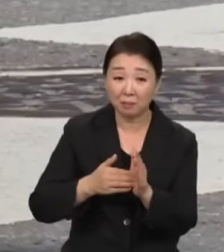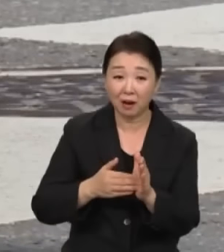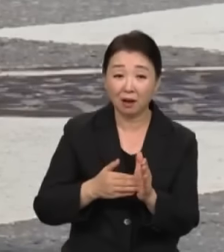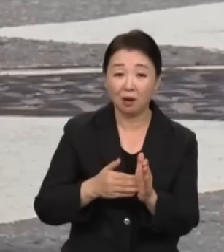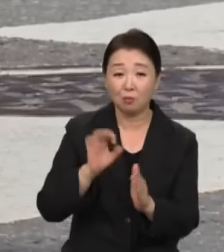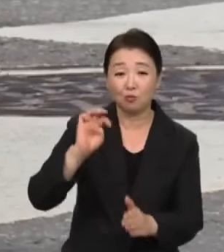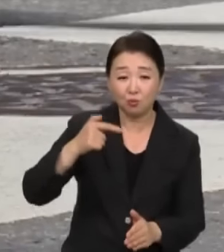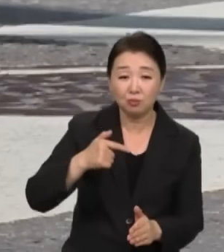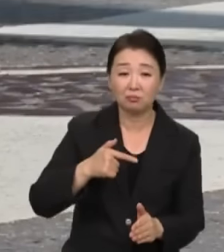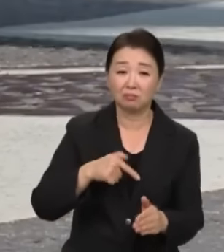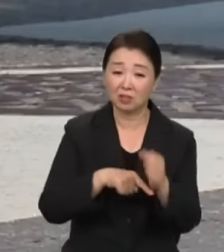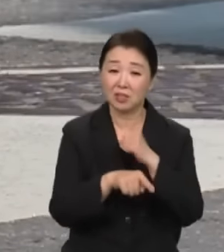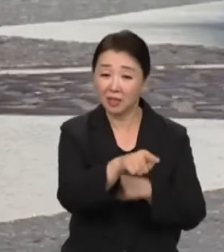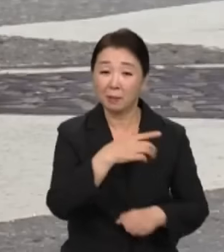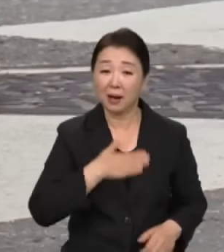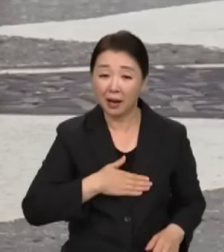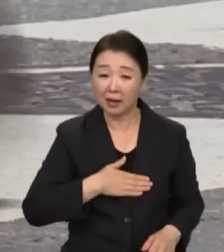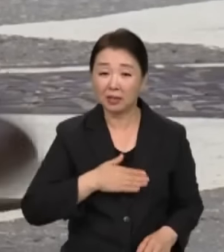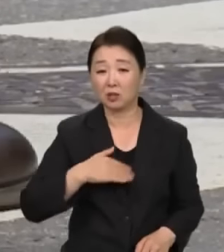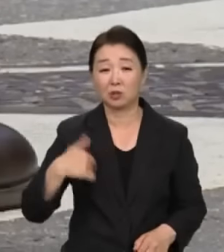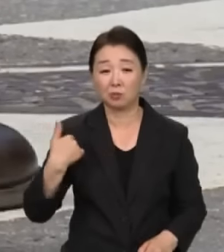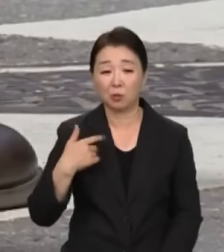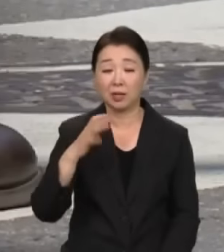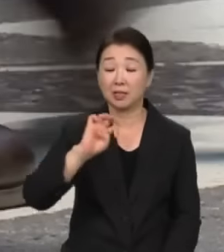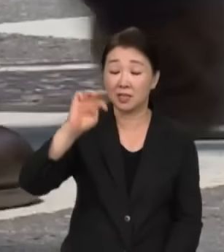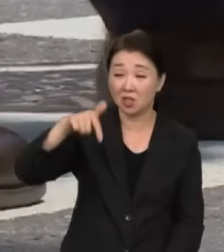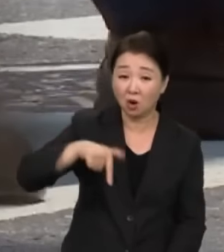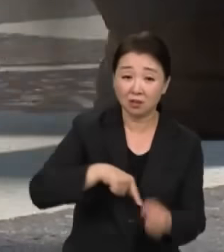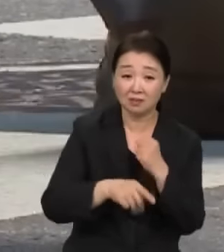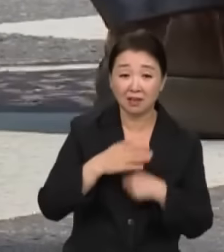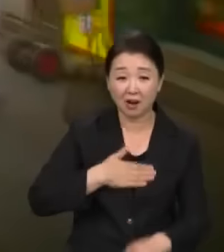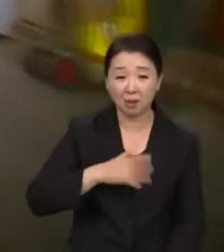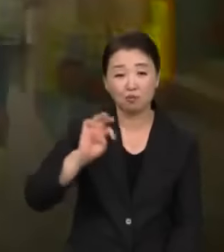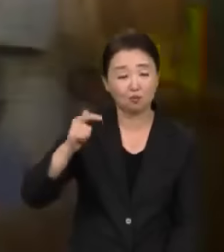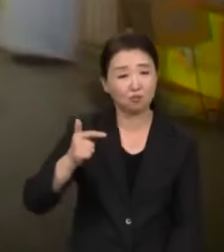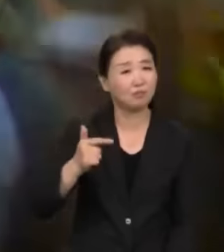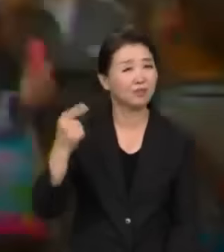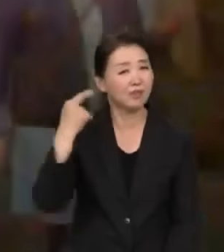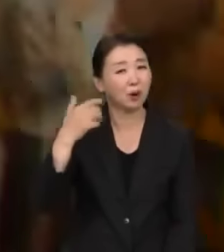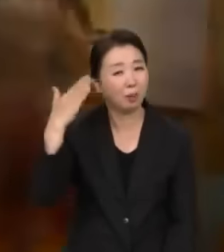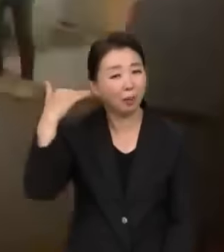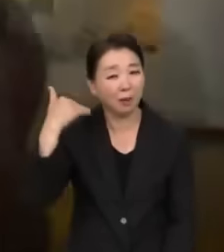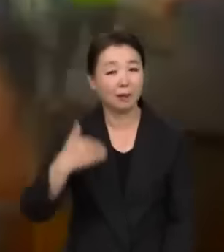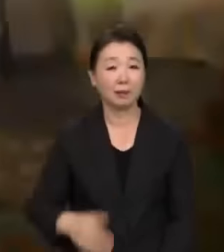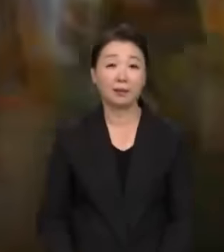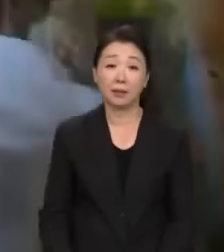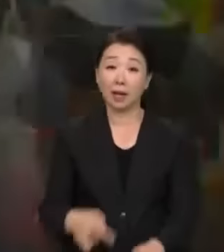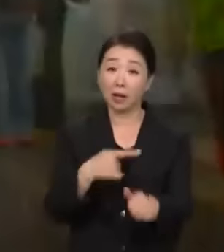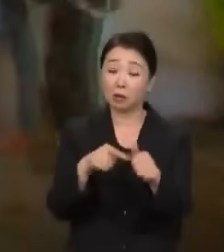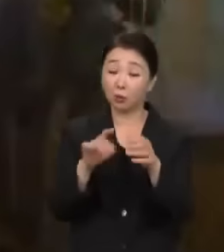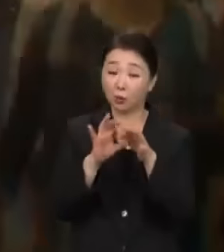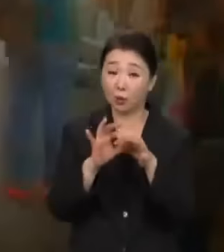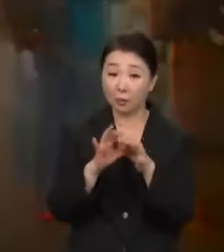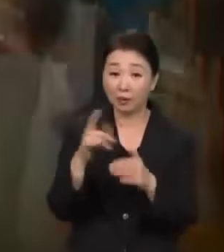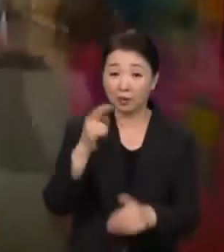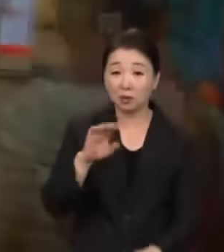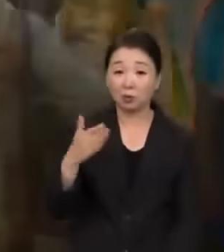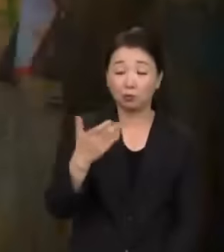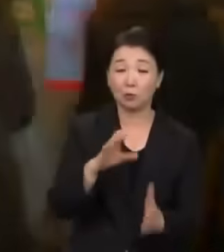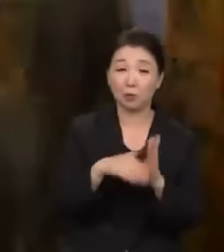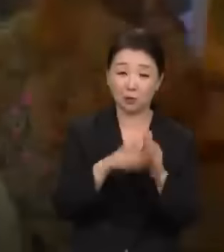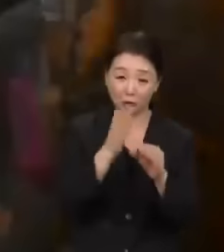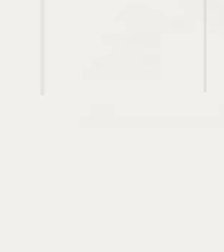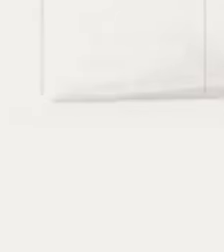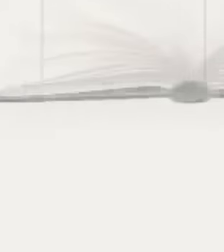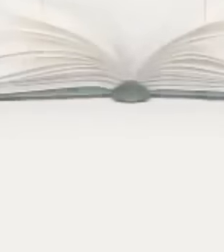같아요. 전 뜻은 몰라요. 이지적은 들어봤는데 문은 아예예요. 한 교육업체가 1990년대